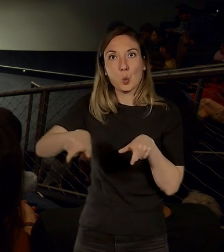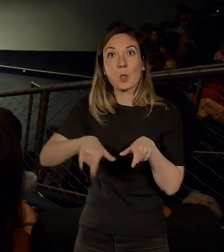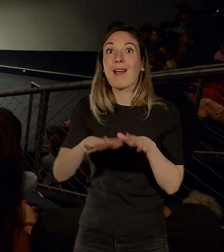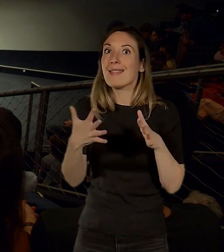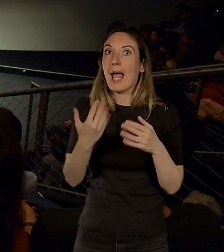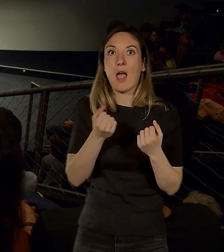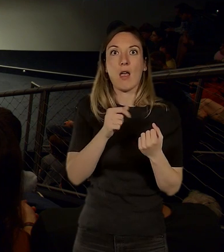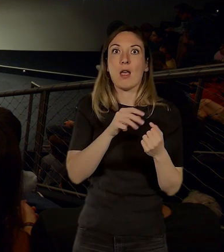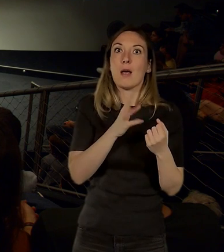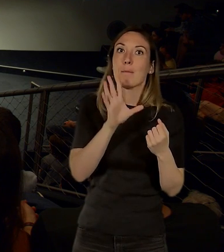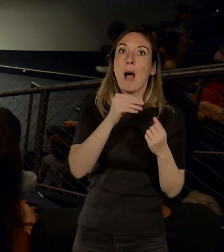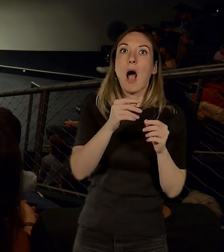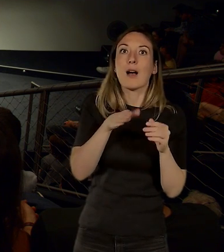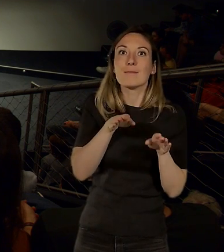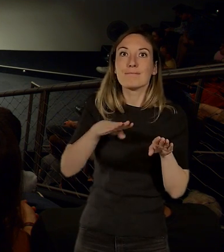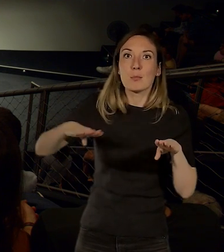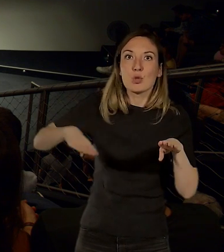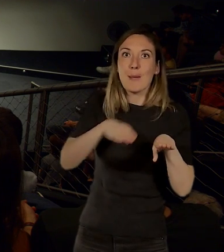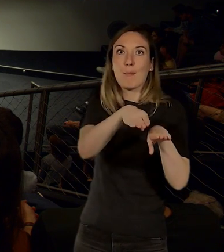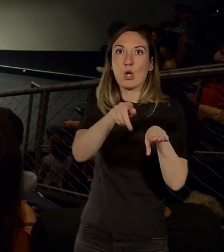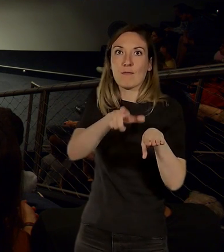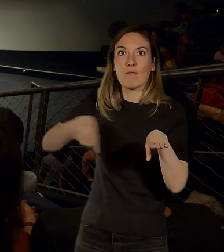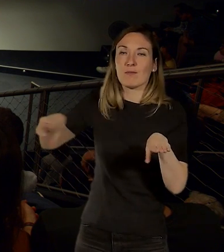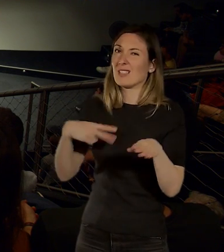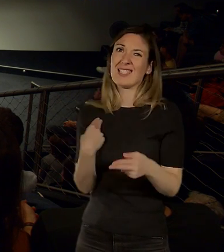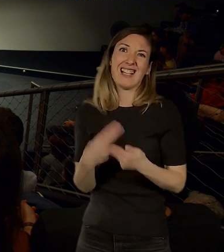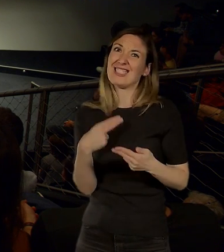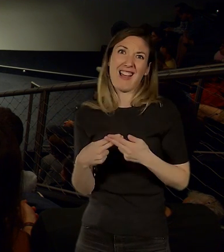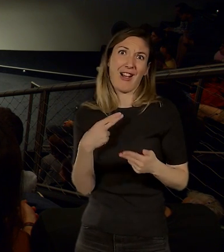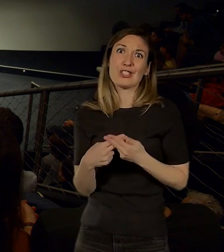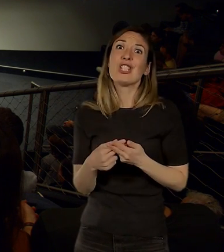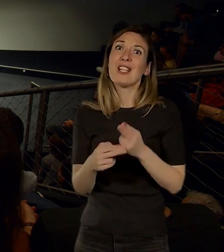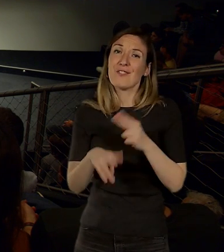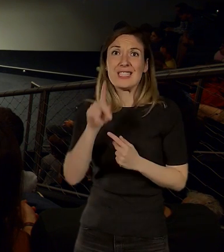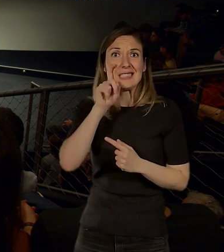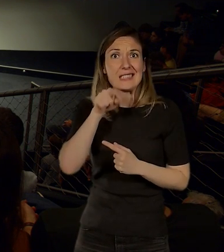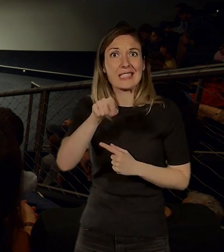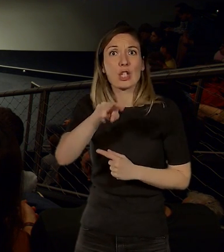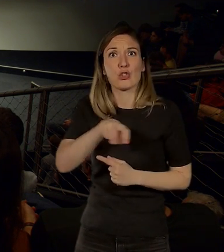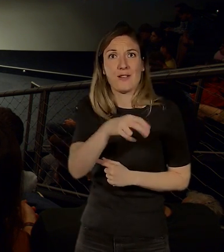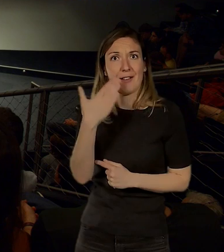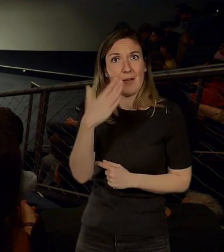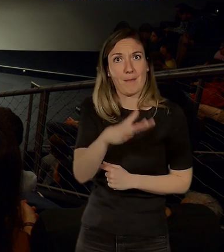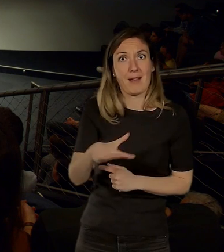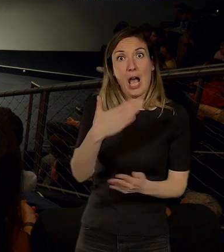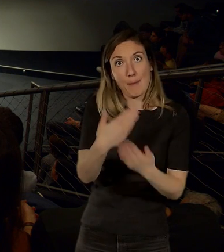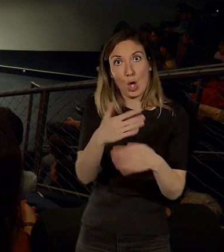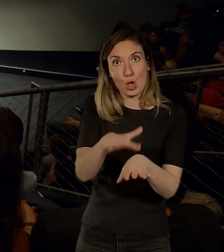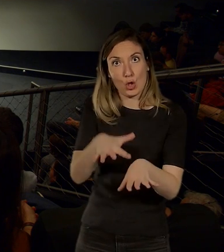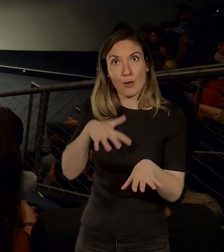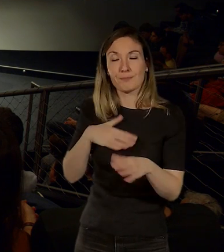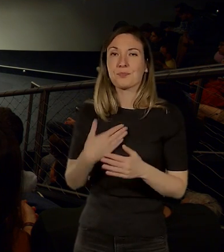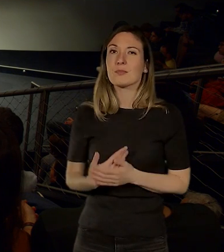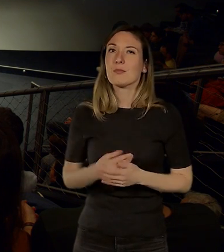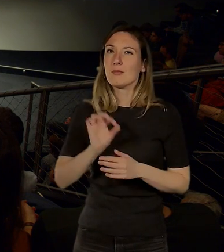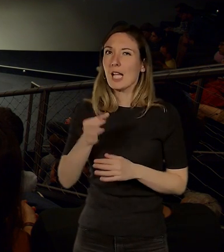nebo jak dlouhý je nějaký připojovák. Děkuju moc. Divák z online se ptá, proč stále magistrála počítá